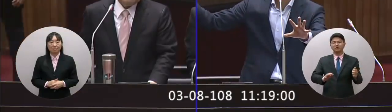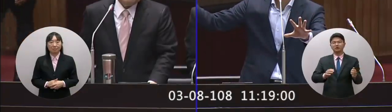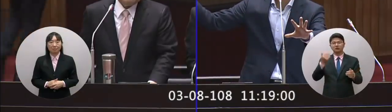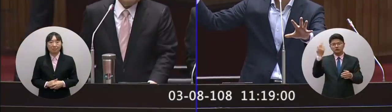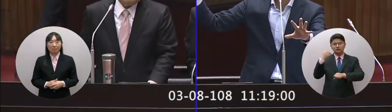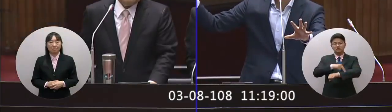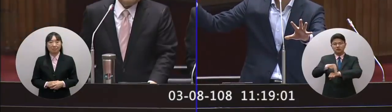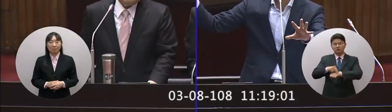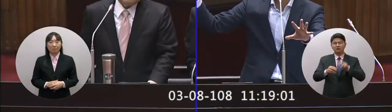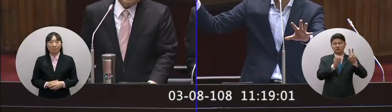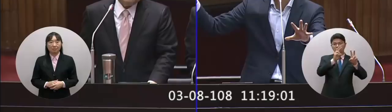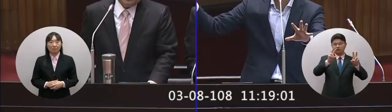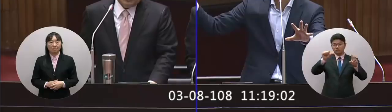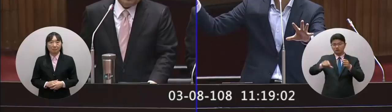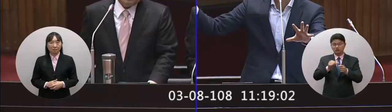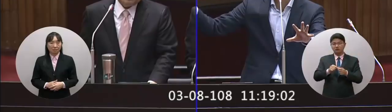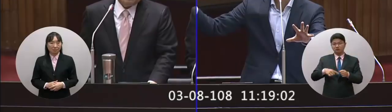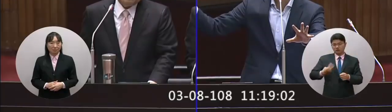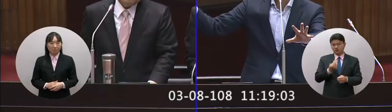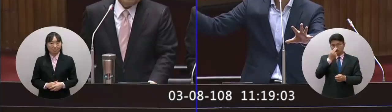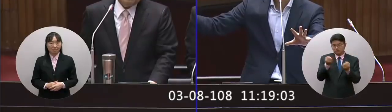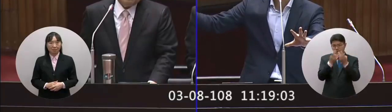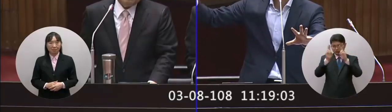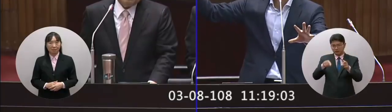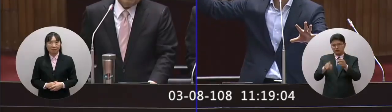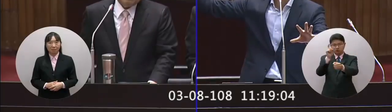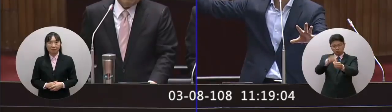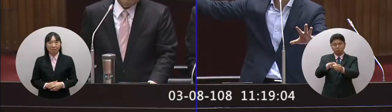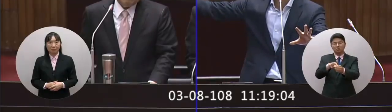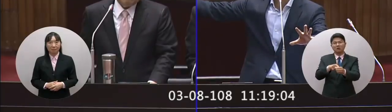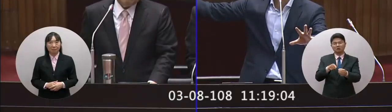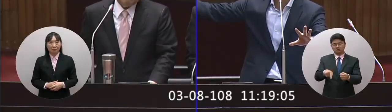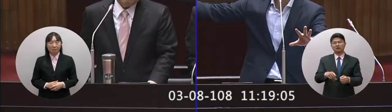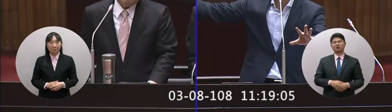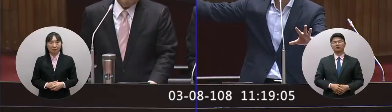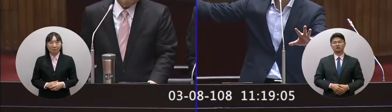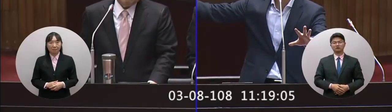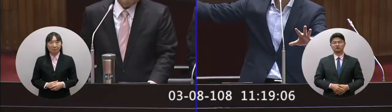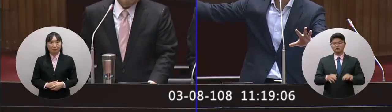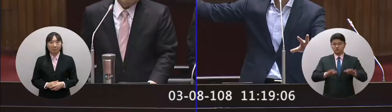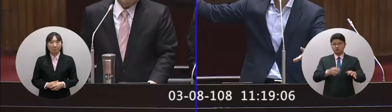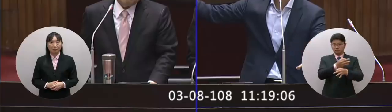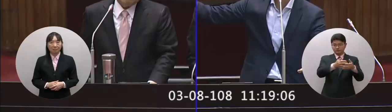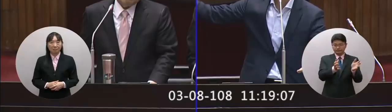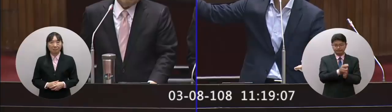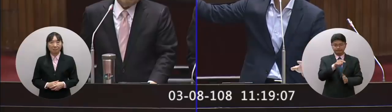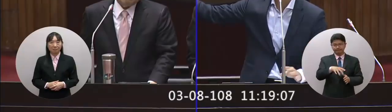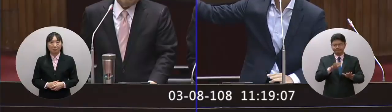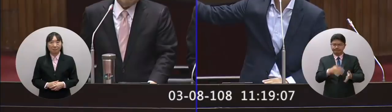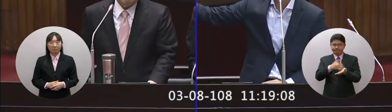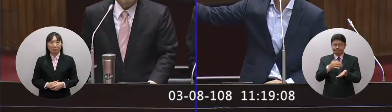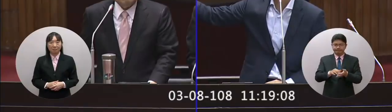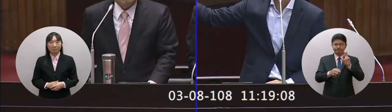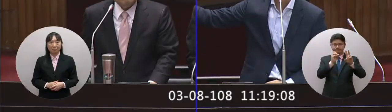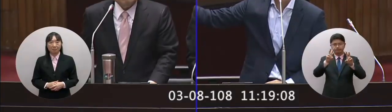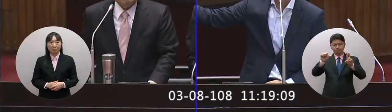的202550%燃气发电的目标，所以当然也会影响到现在经济部它计算